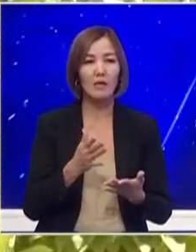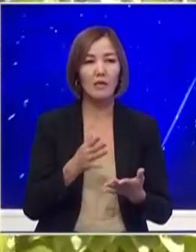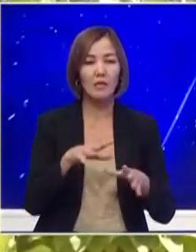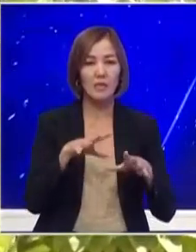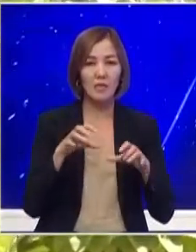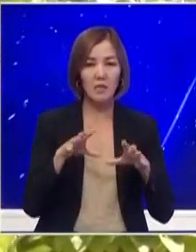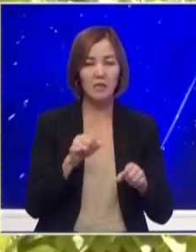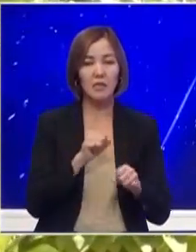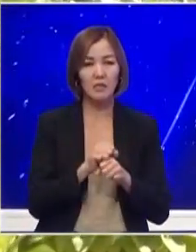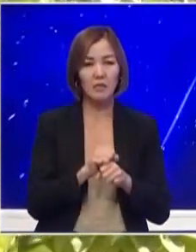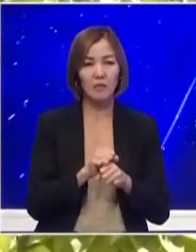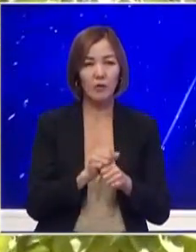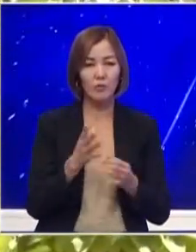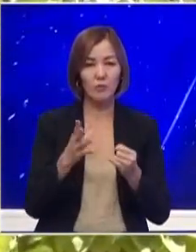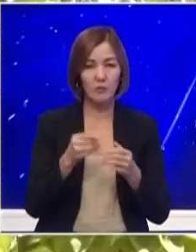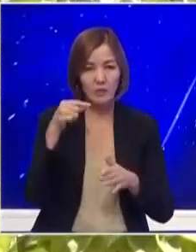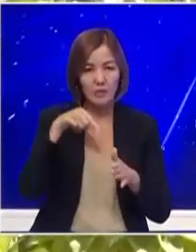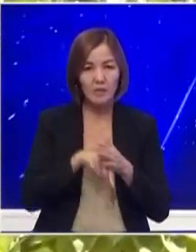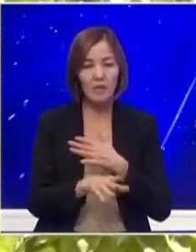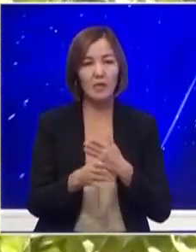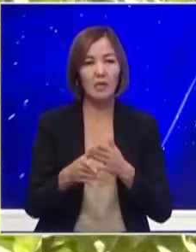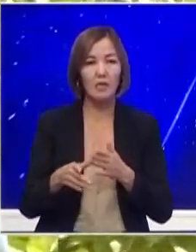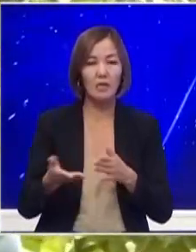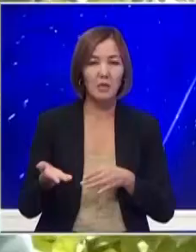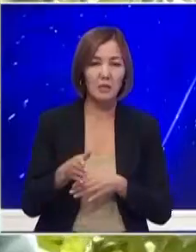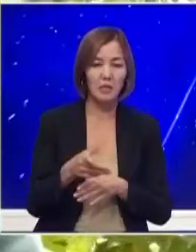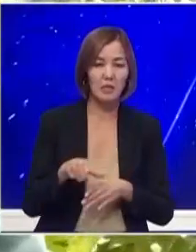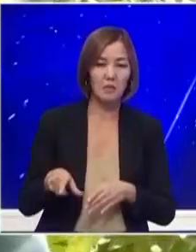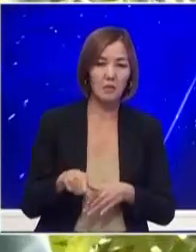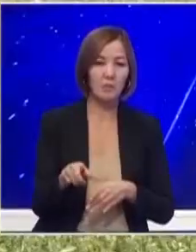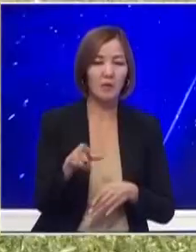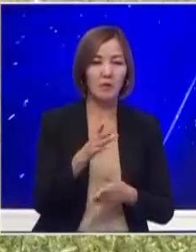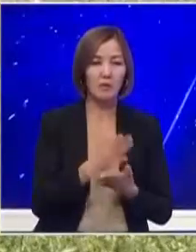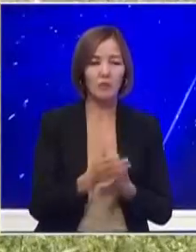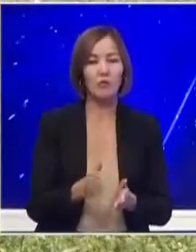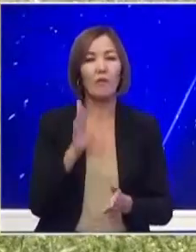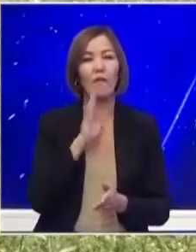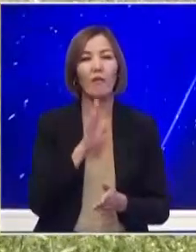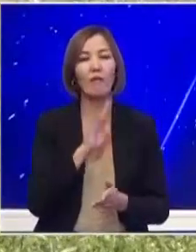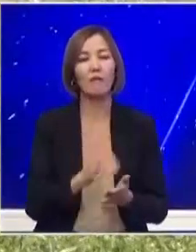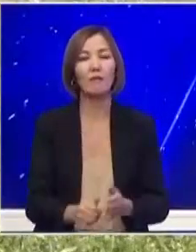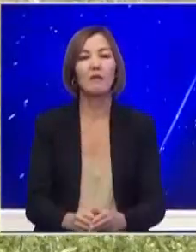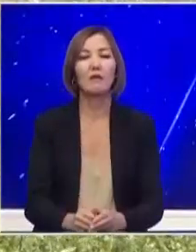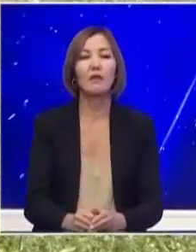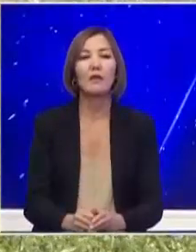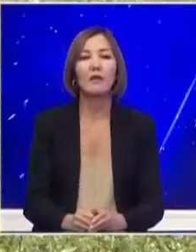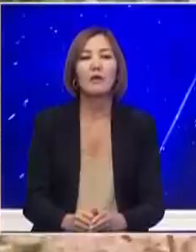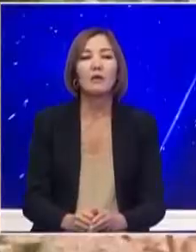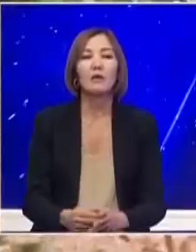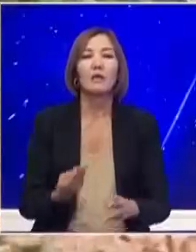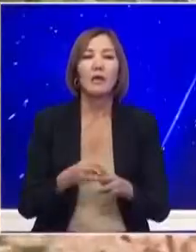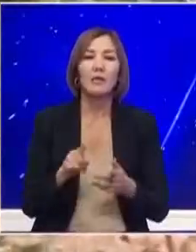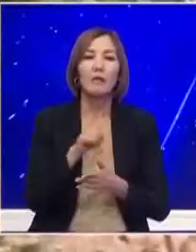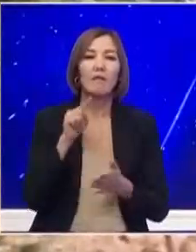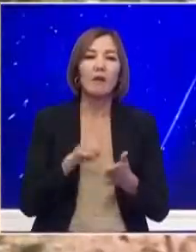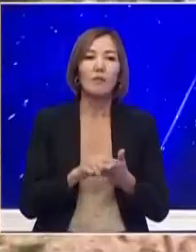далее спускается по земле, и нарезаем арки, и по рекам течет вода. По словам председателя кооператива, этот вопрос уже